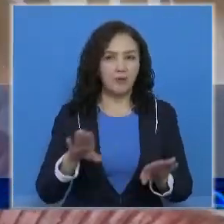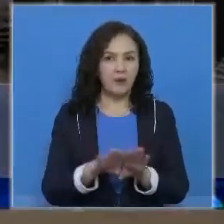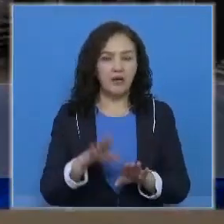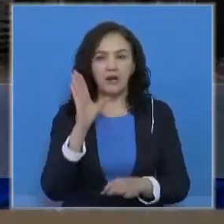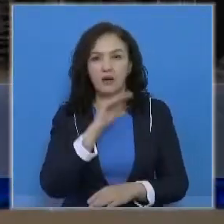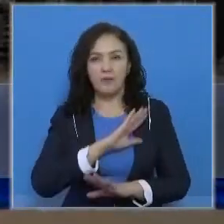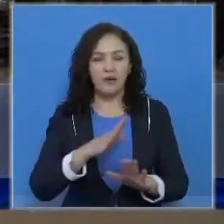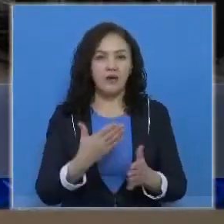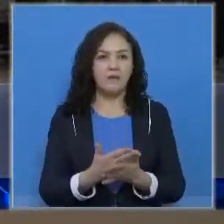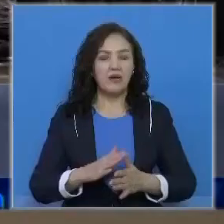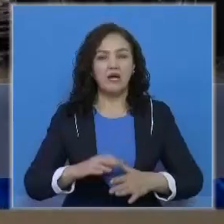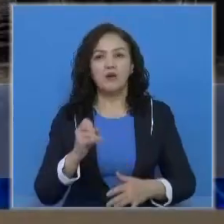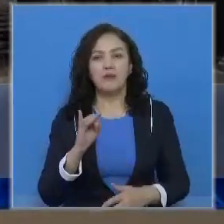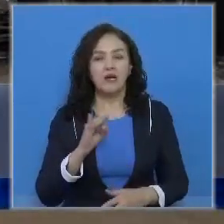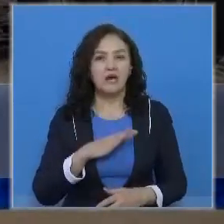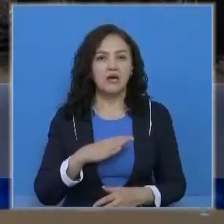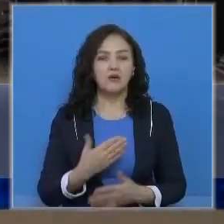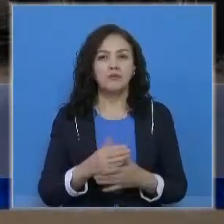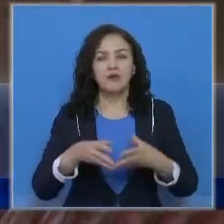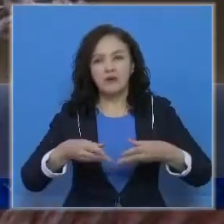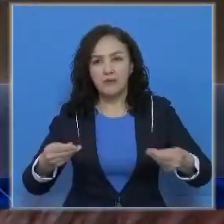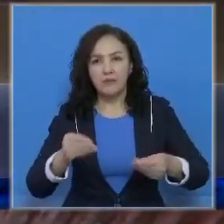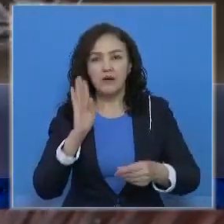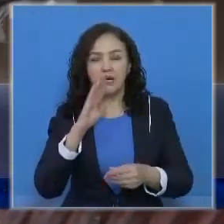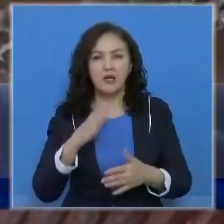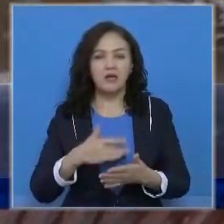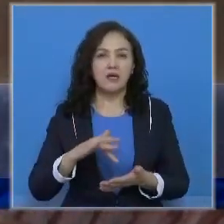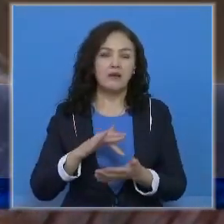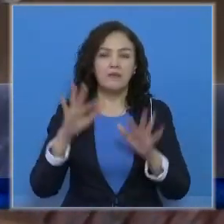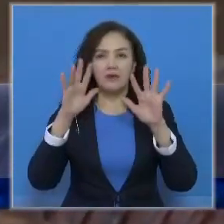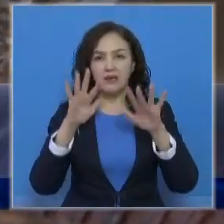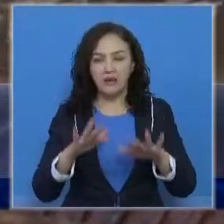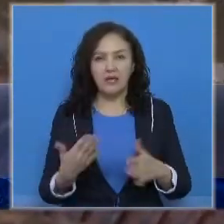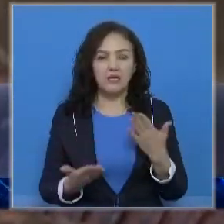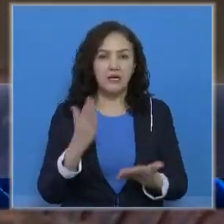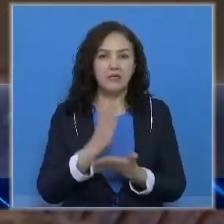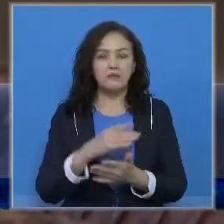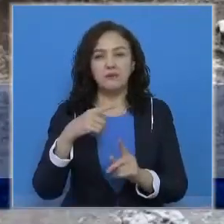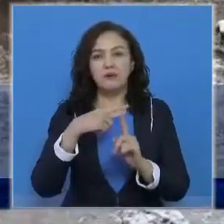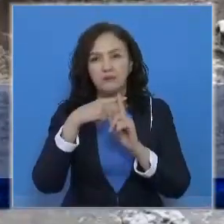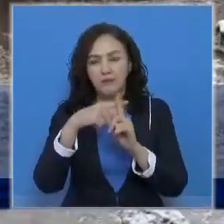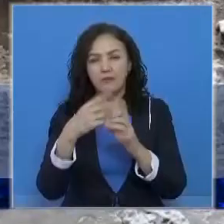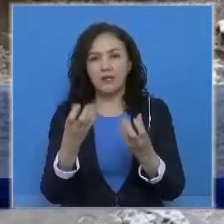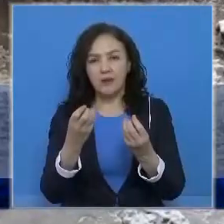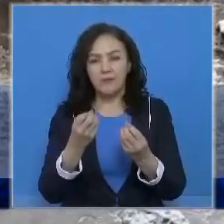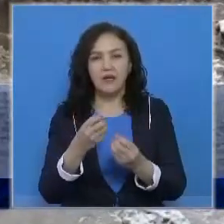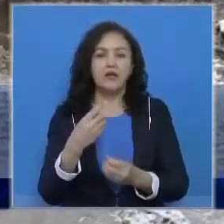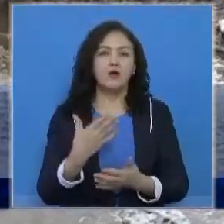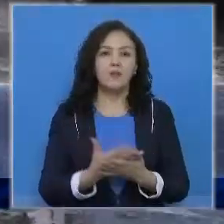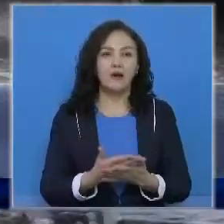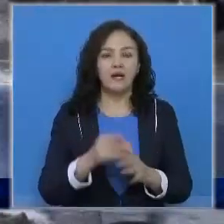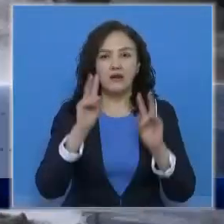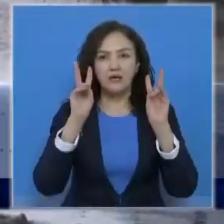не успевают за обильными осадками и таянием невывезенного с улиц города снега. А если температура воздуха поднимется еще на пару